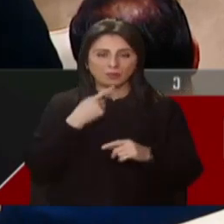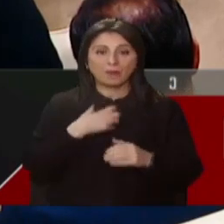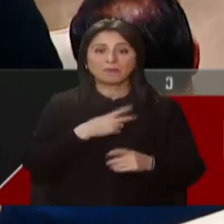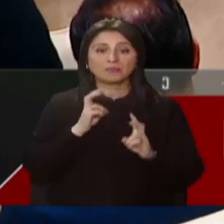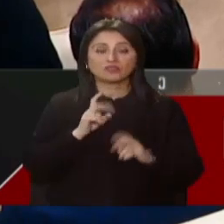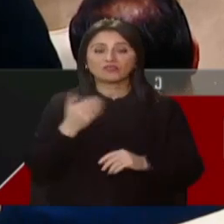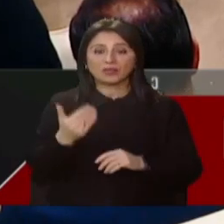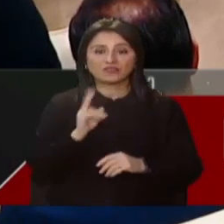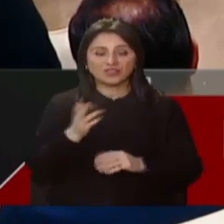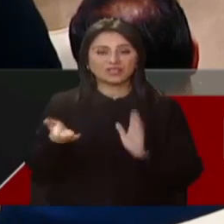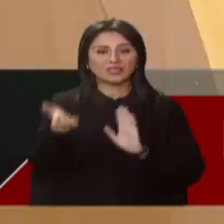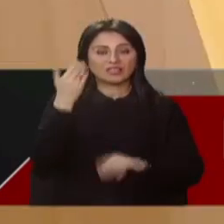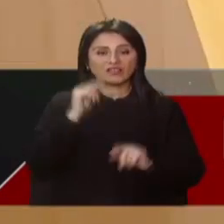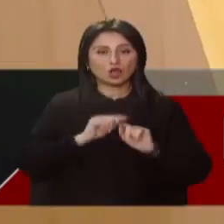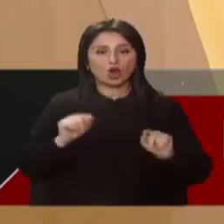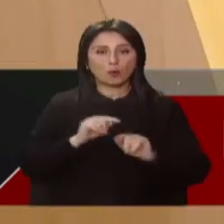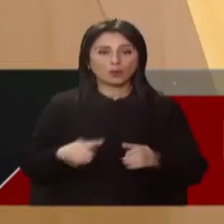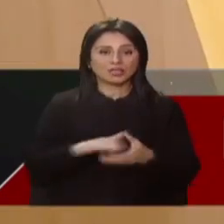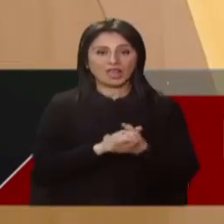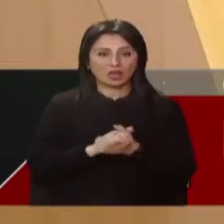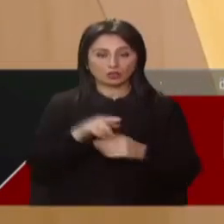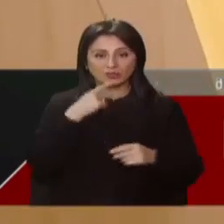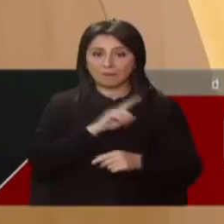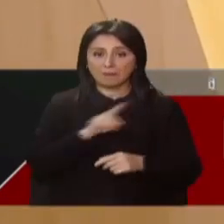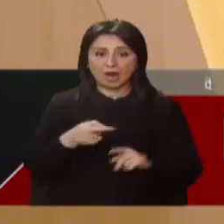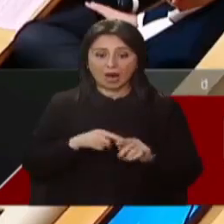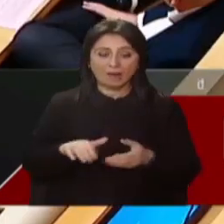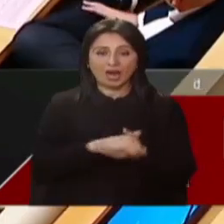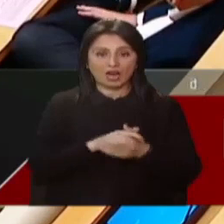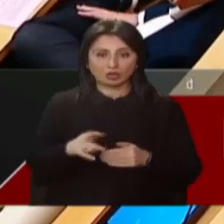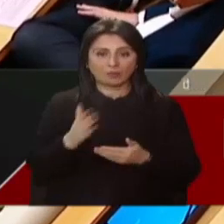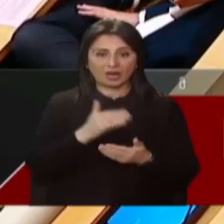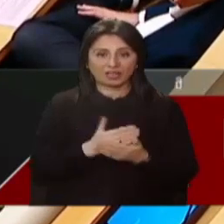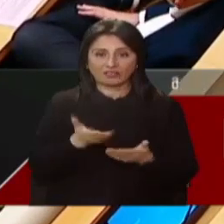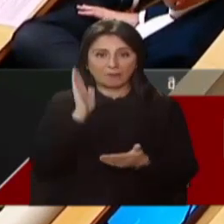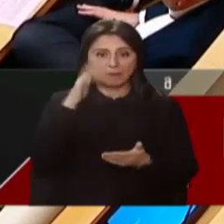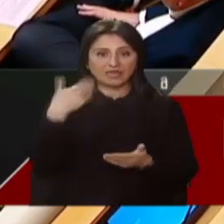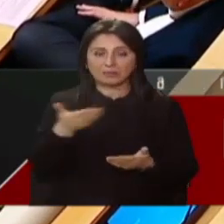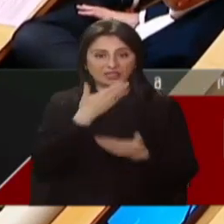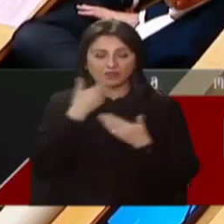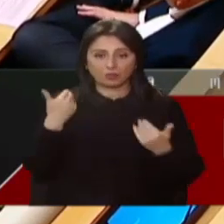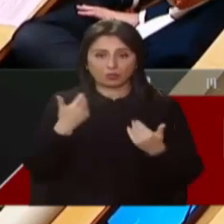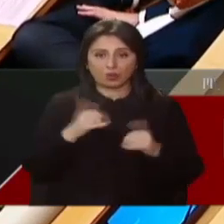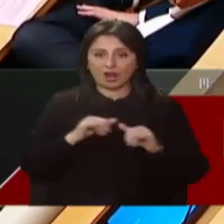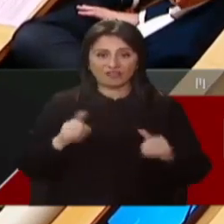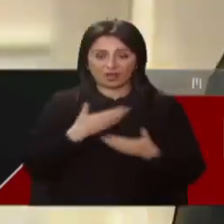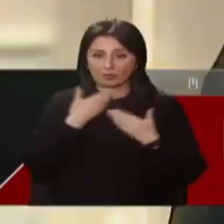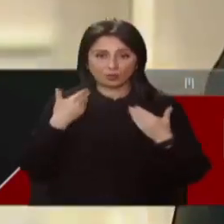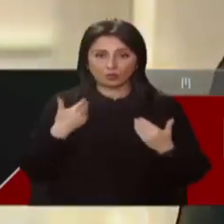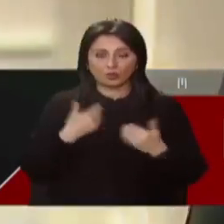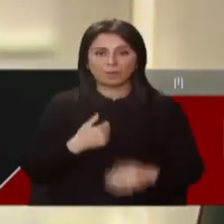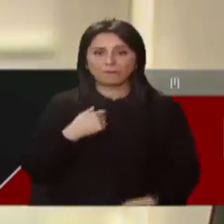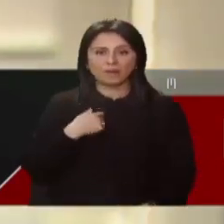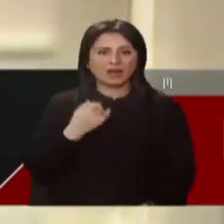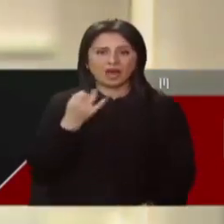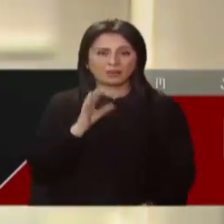მნიშვნელოვანია მათთვის, ვინც დიდი ხანია ოპოზიციურ ერთობაზე საუბრობს, მაგრამ ამ ერთობას ამ ეტაპზე არც პერსპექტივა უჩანს და არც განვითარება. რაც